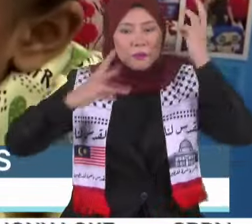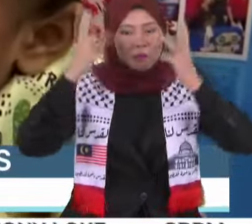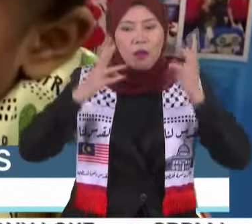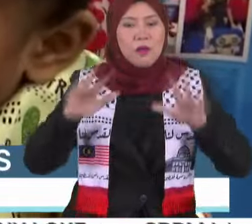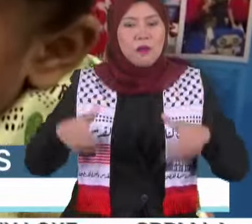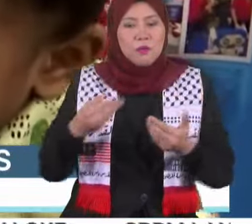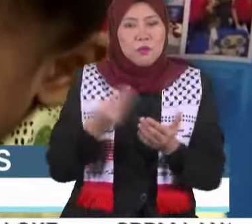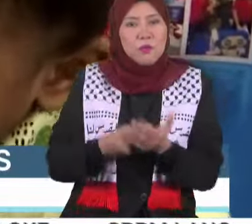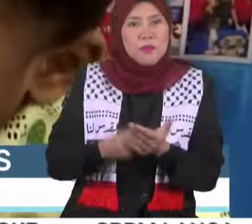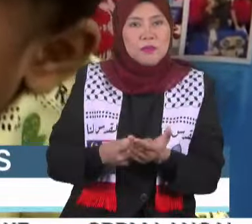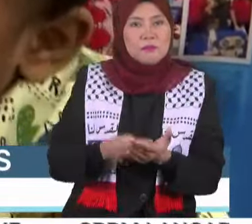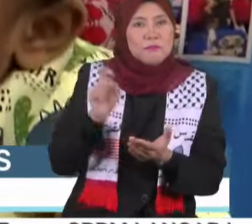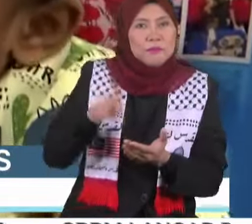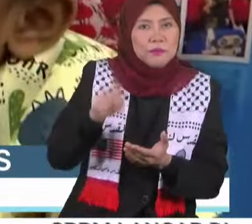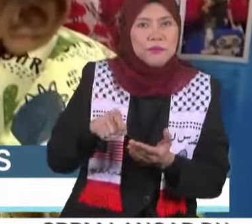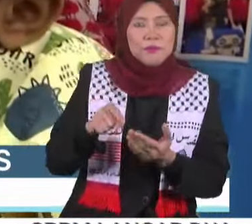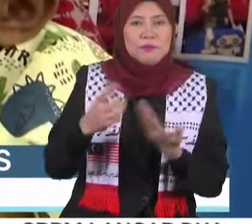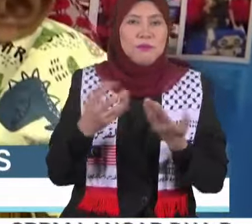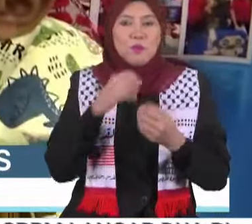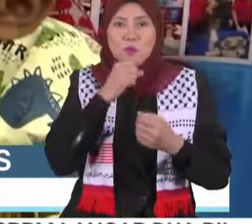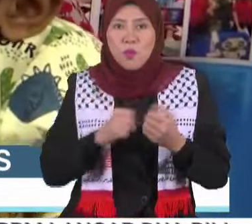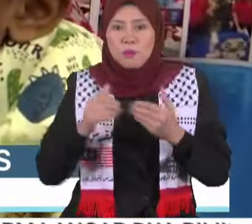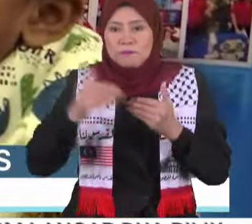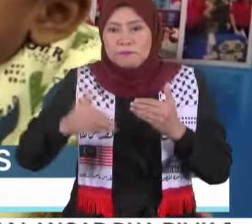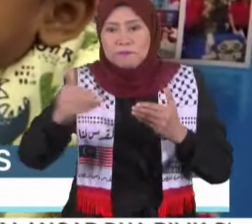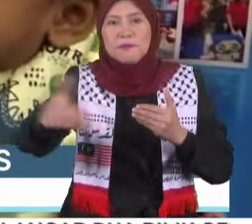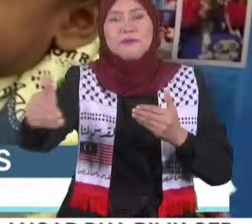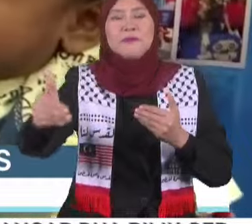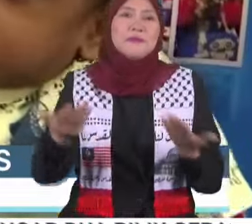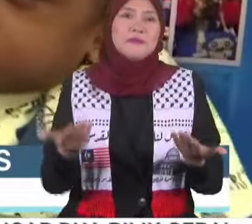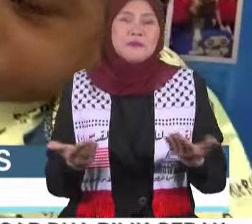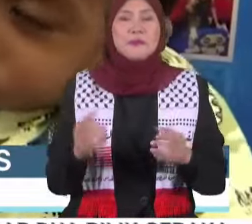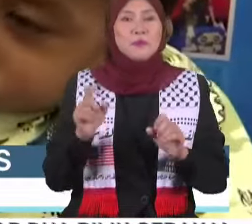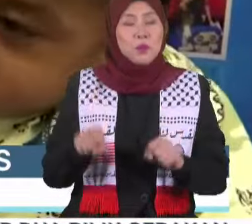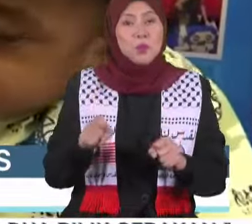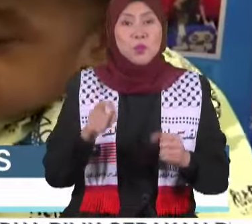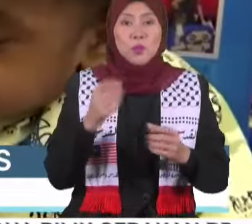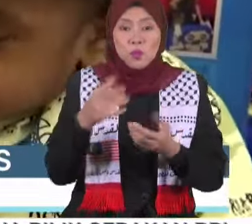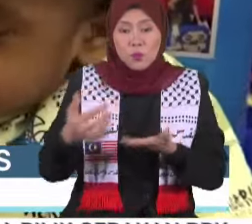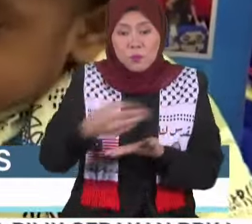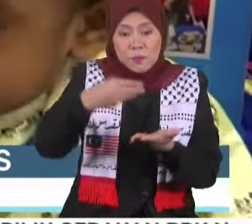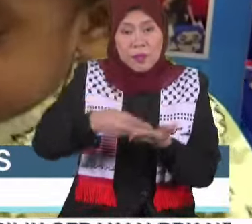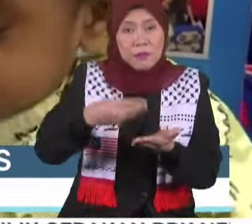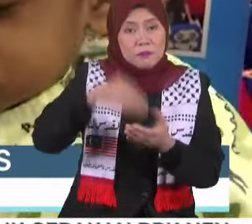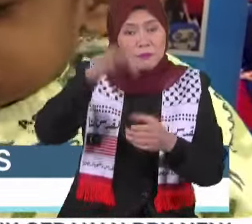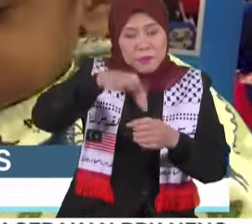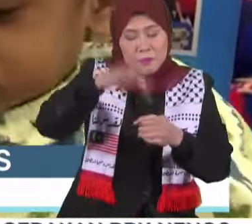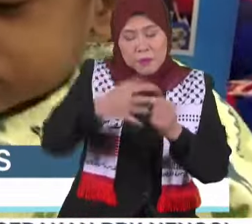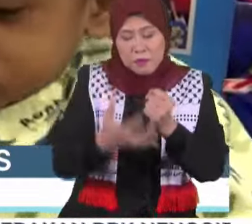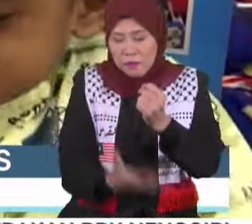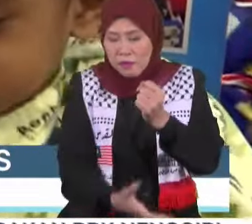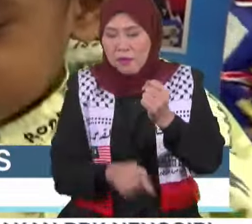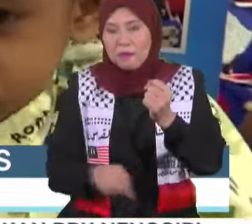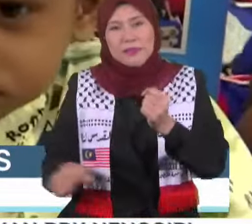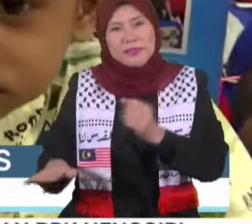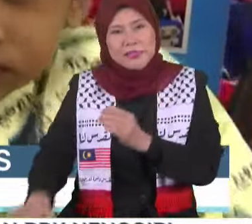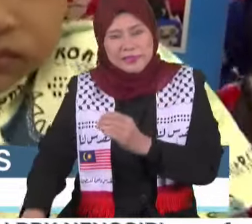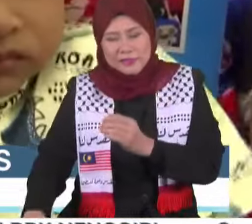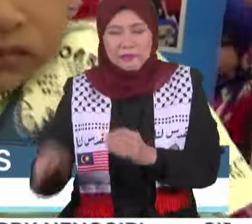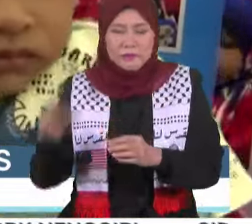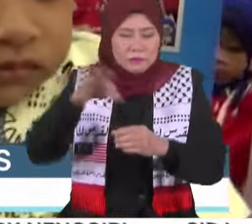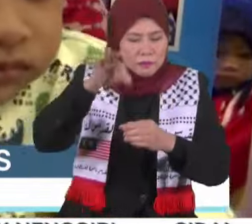nak kumpulkan duit at that age. So saya rasa dari kumpul dari masa kecil kita boleh apa, beban tu kurang sikit